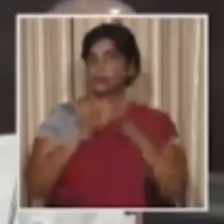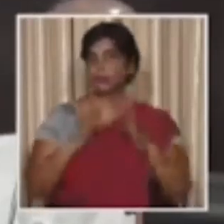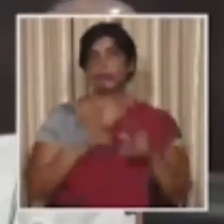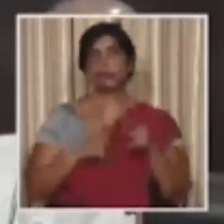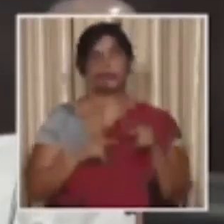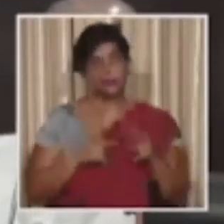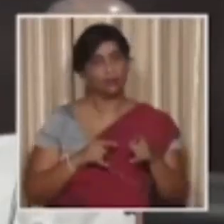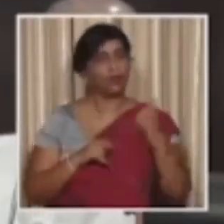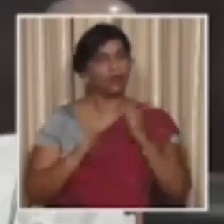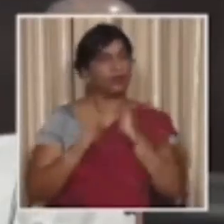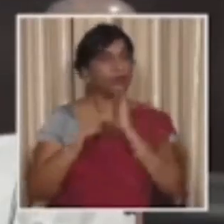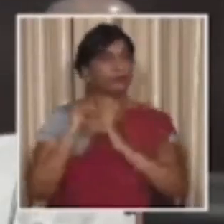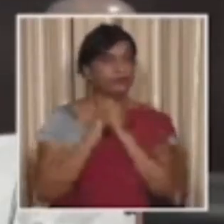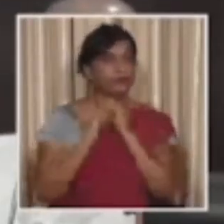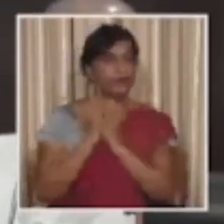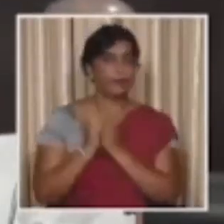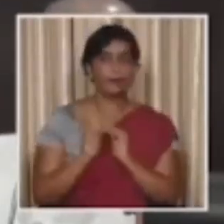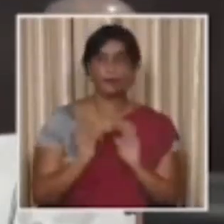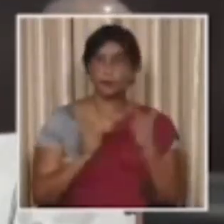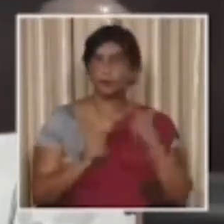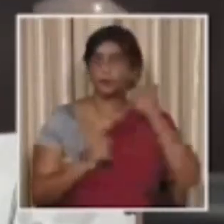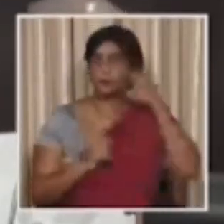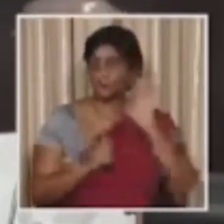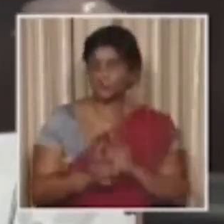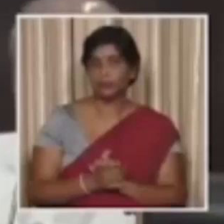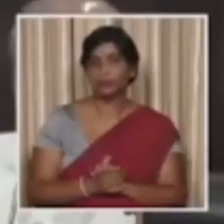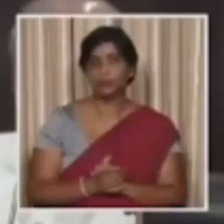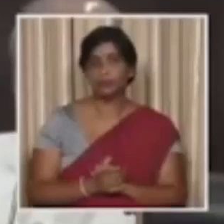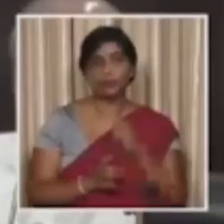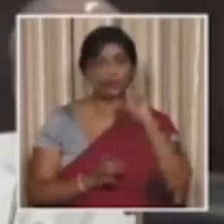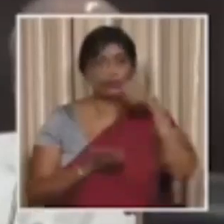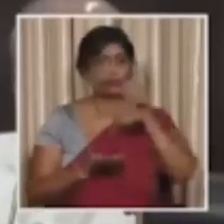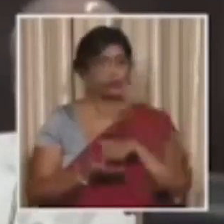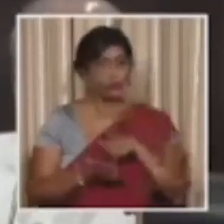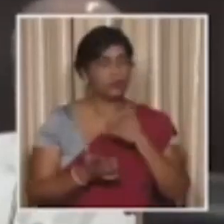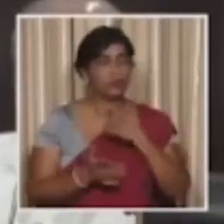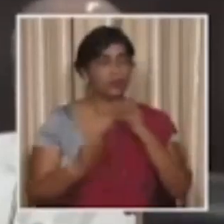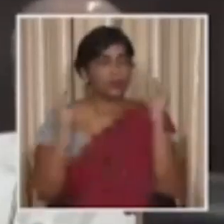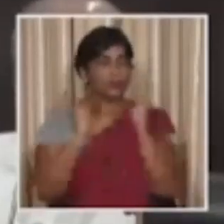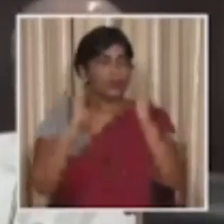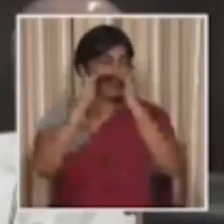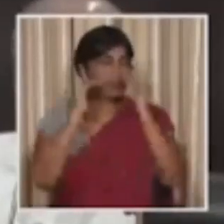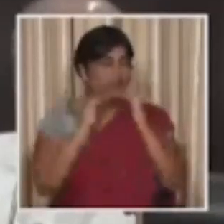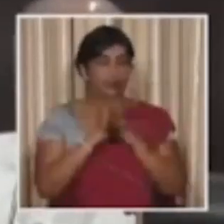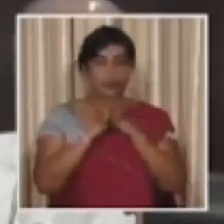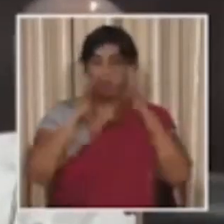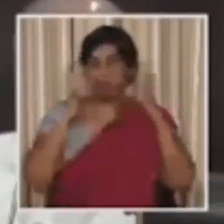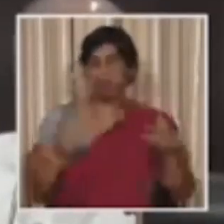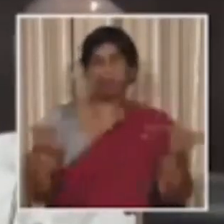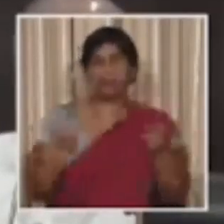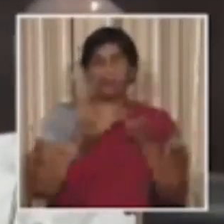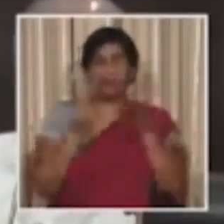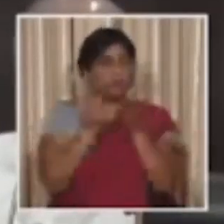ඉලක්ක කරගත් නව වැඩසටහන අධ්‍ය ක්‍රියාත්මක කරන්නට බලාපොරොත්තු වෙනවා. කොළඹ නගරයේ වතු ඉඩම්වල විශාල නිවාසා